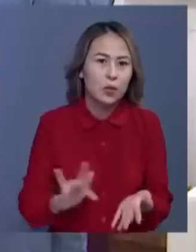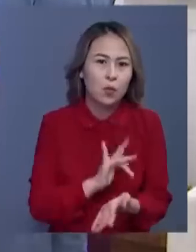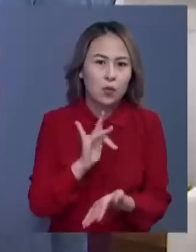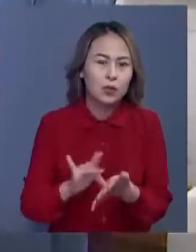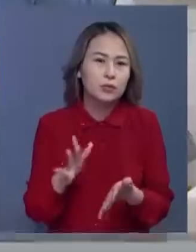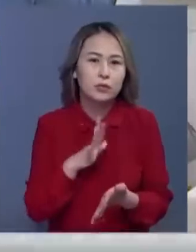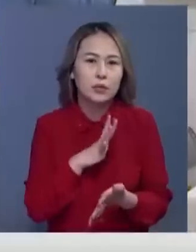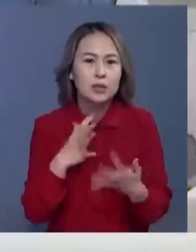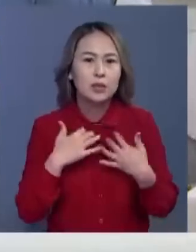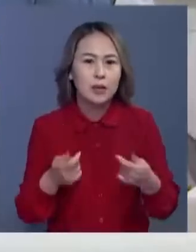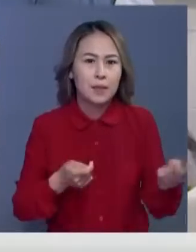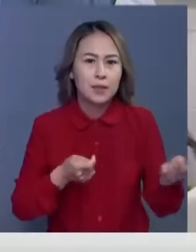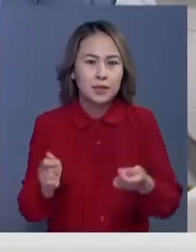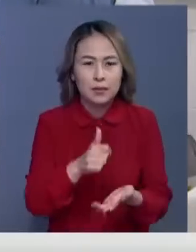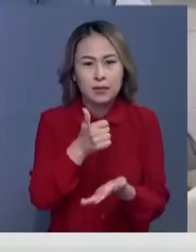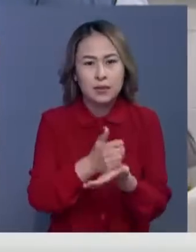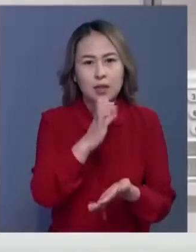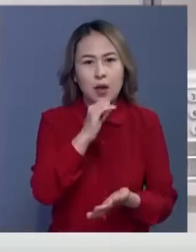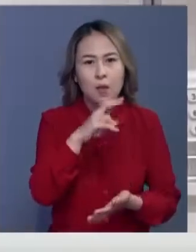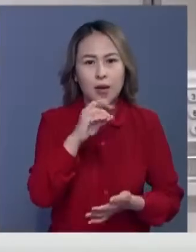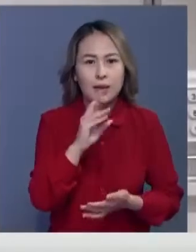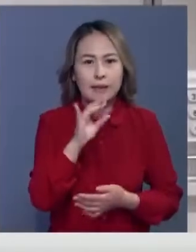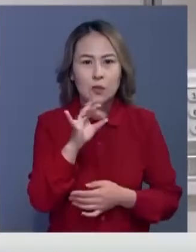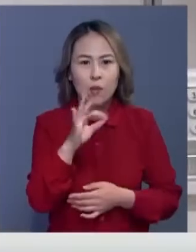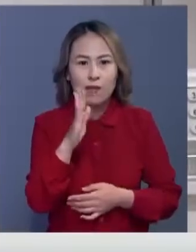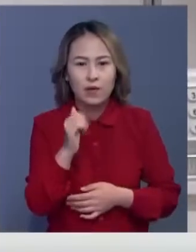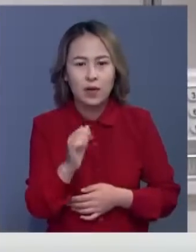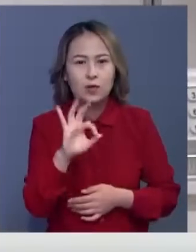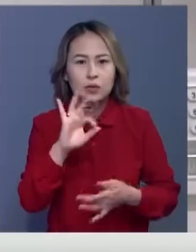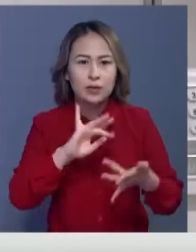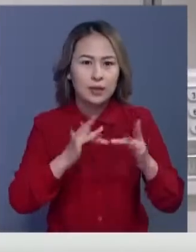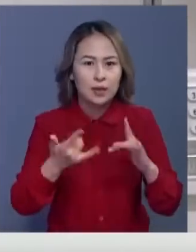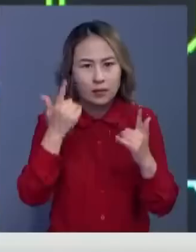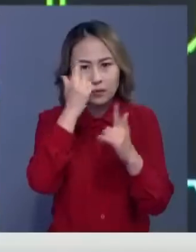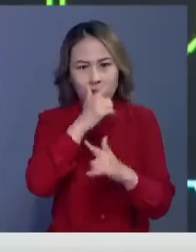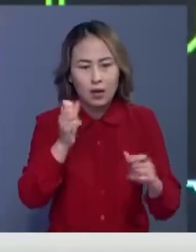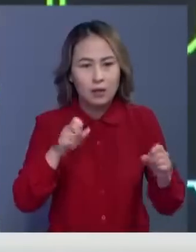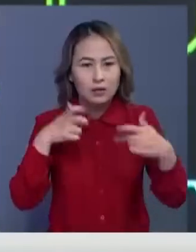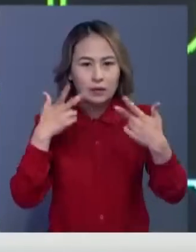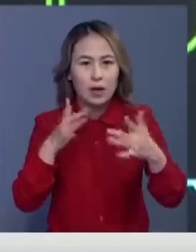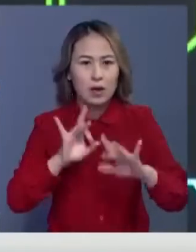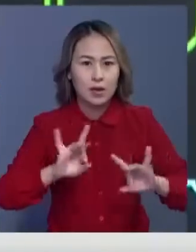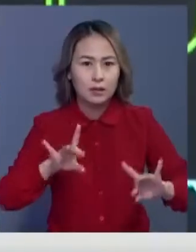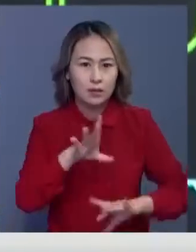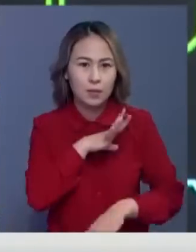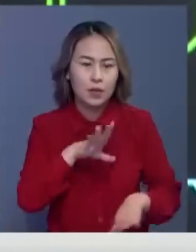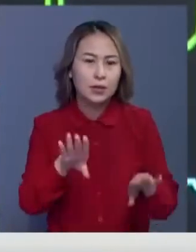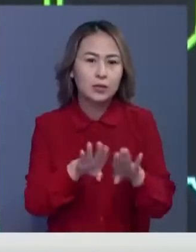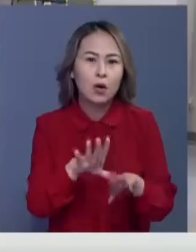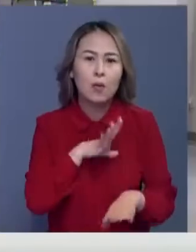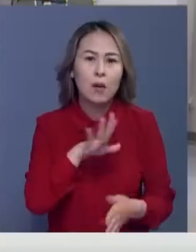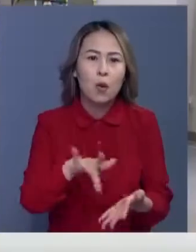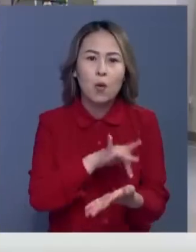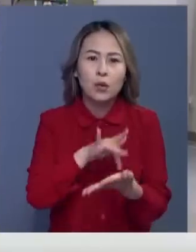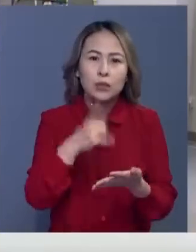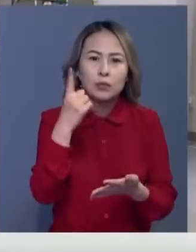қоғамдық денсаулық сақтау басқармасының басшысы Сәуле Қисықова әлеуметтік желінің тікелей эфирі арқылы айтты. Оның сөзіне сүйенсек,